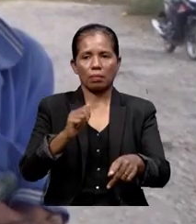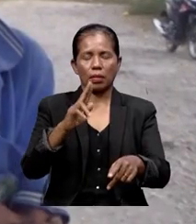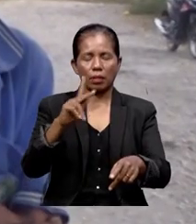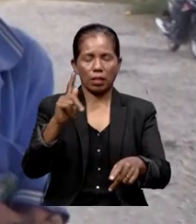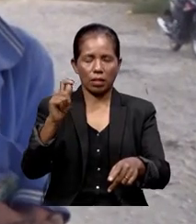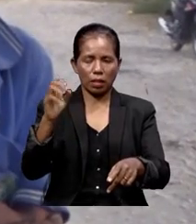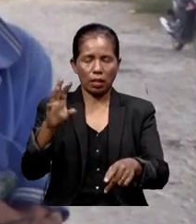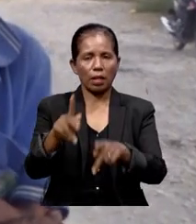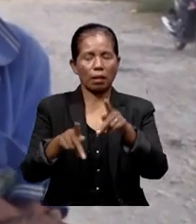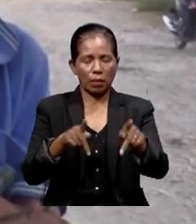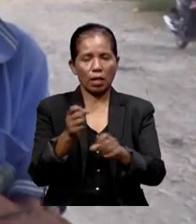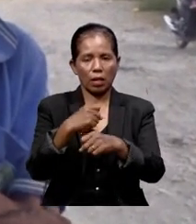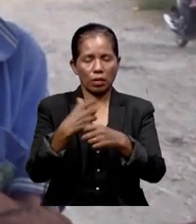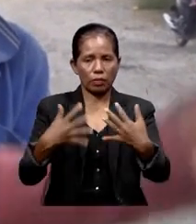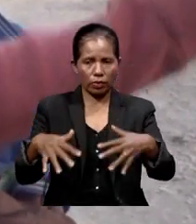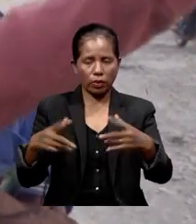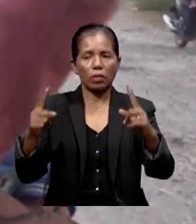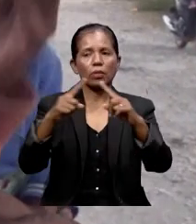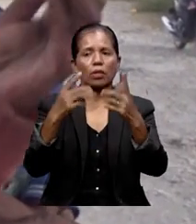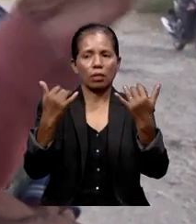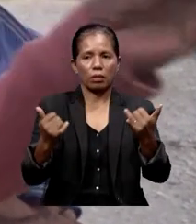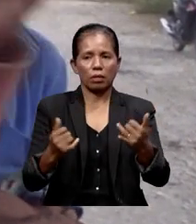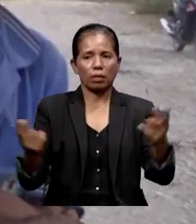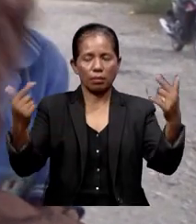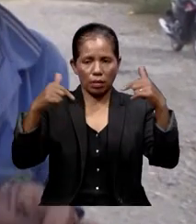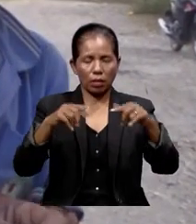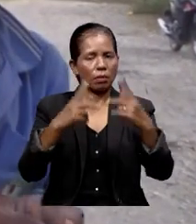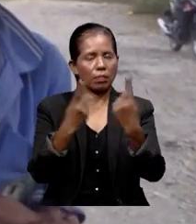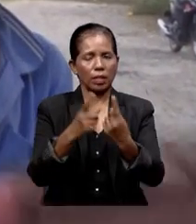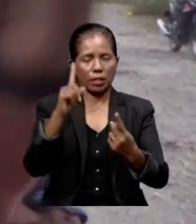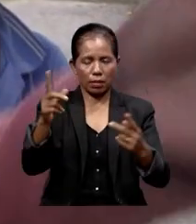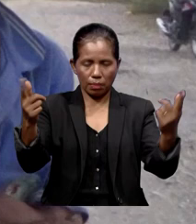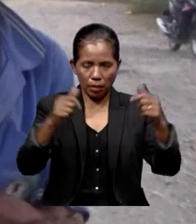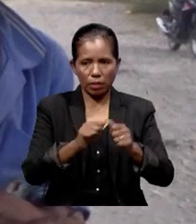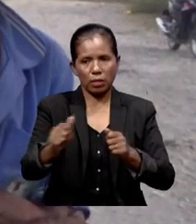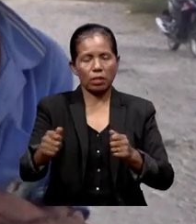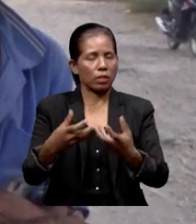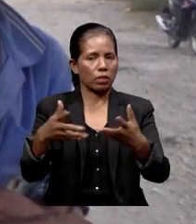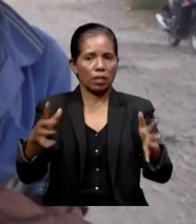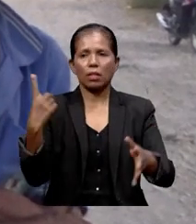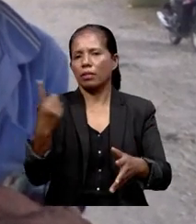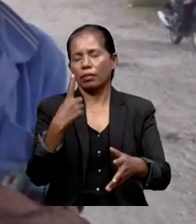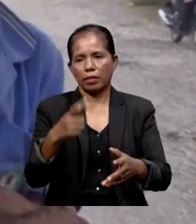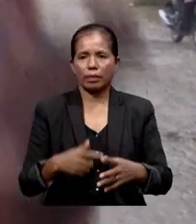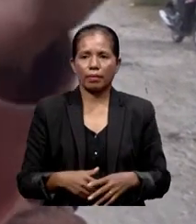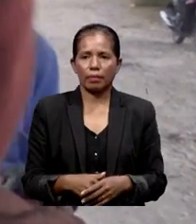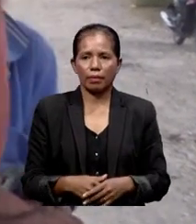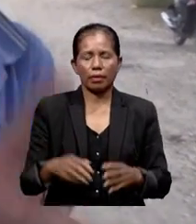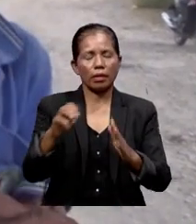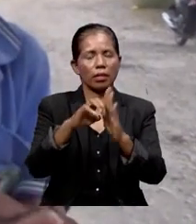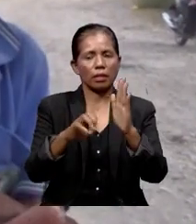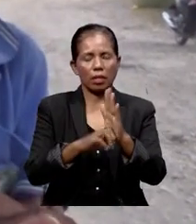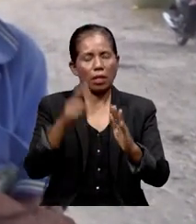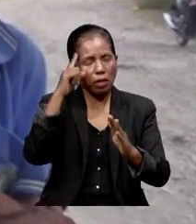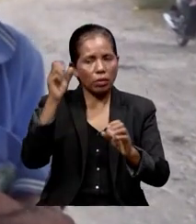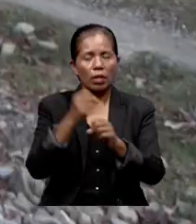hotu. Toa agora bot ida mai sukat, kompanya ida mai sukat, es husi kelarite hansane. Istaru ne hanuin halu